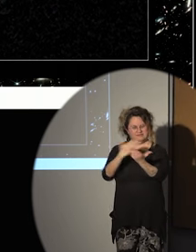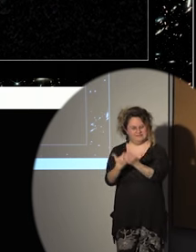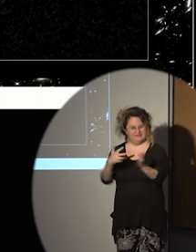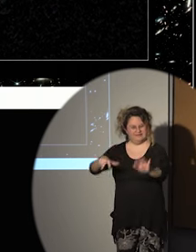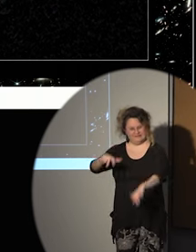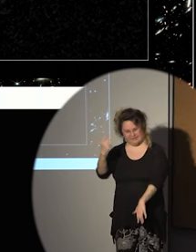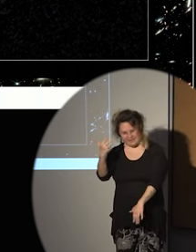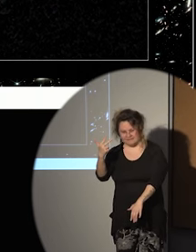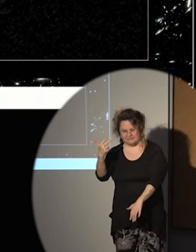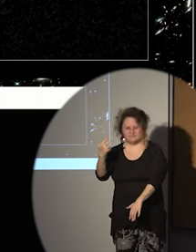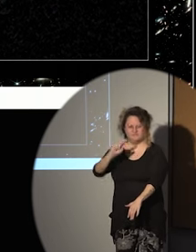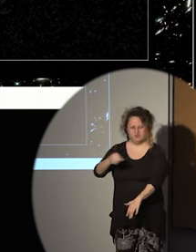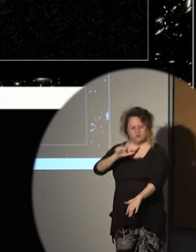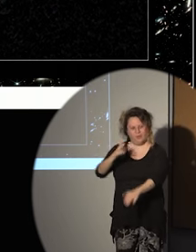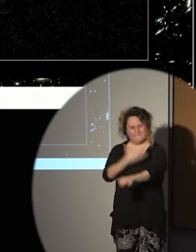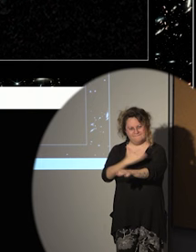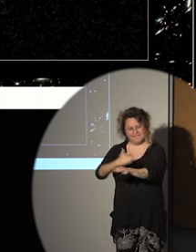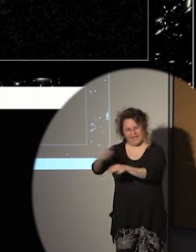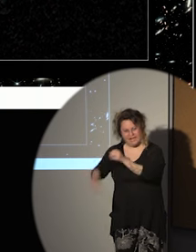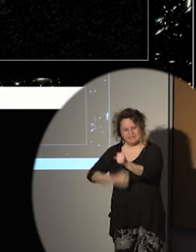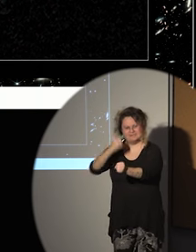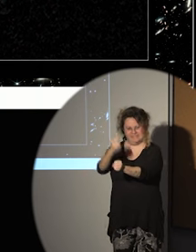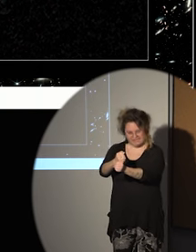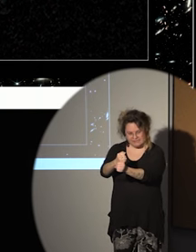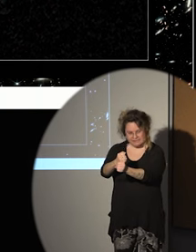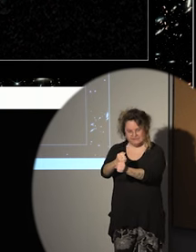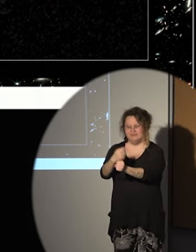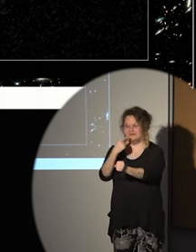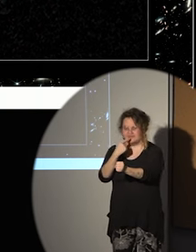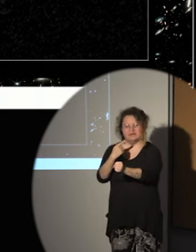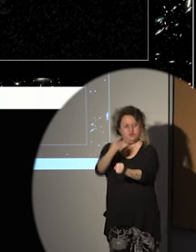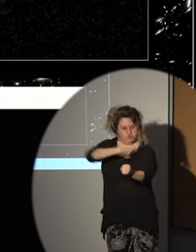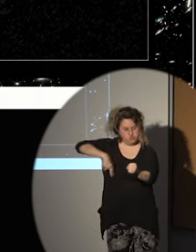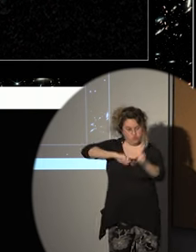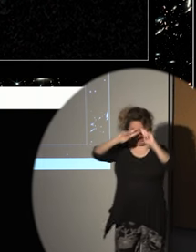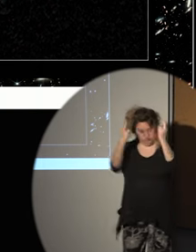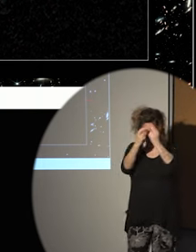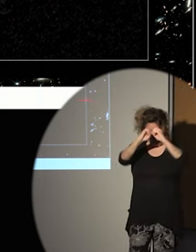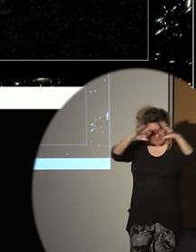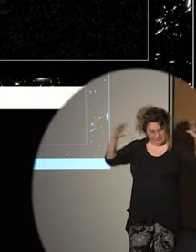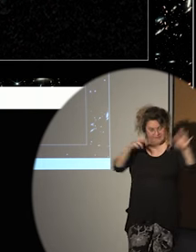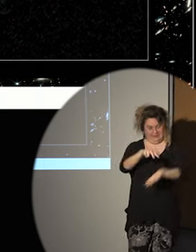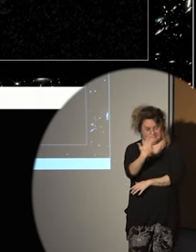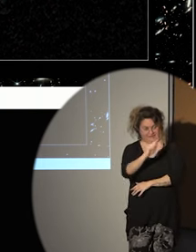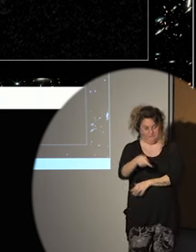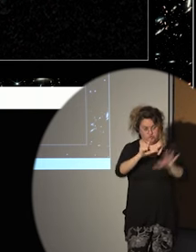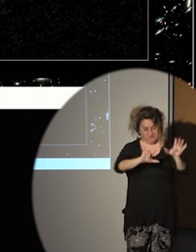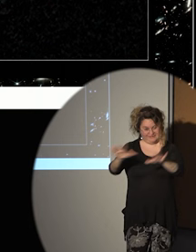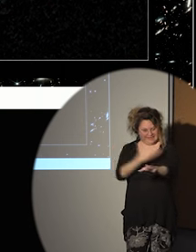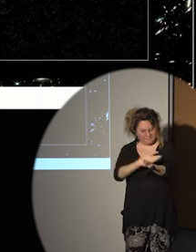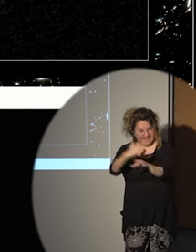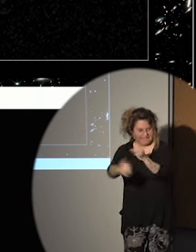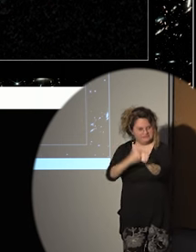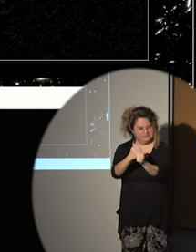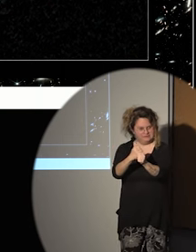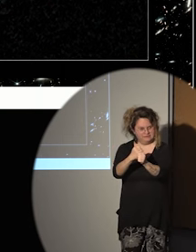13,75 milliards d'années. Vous voyez, on est proche du début de l'univers. Là, ce que vous voyez, c'est des images des premières galaxies dans